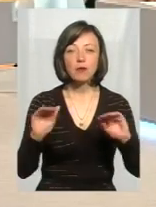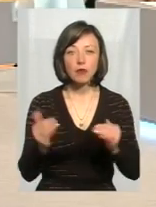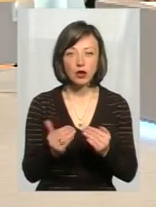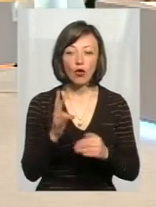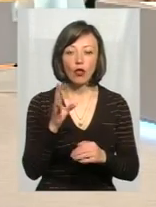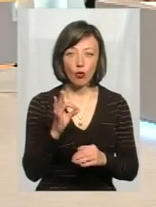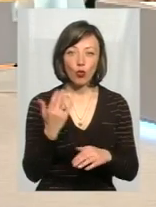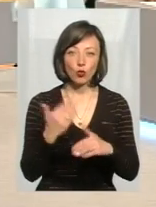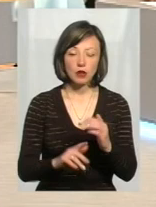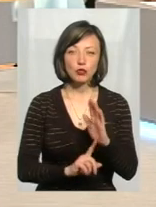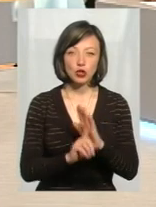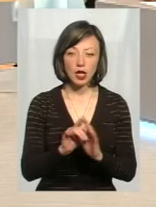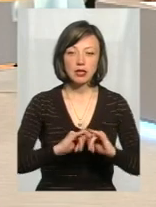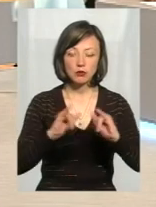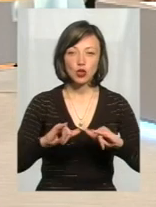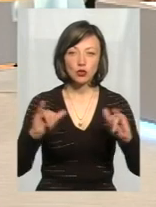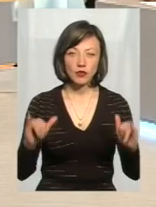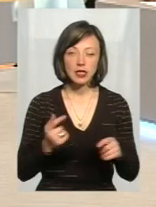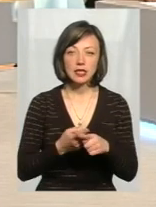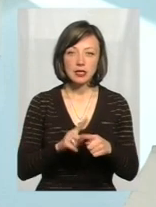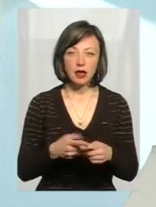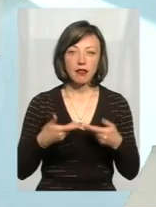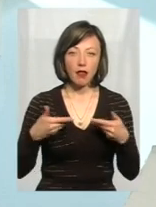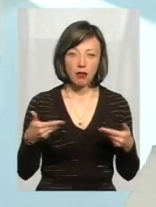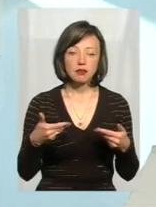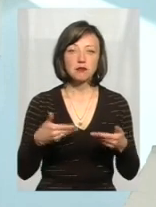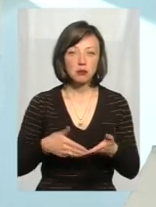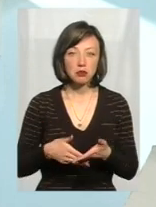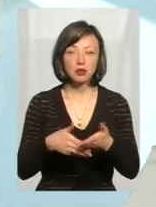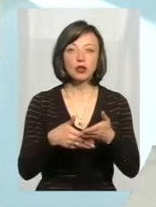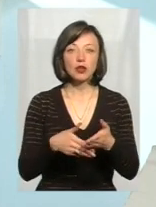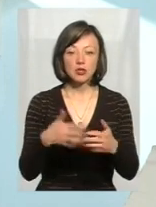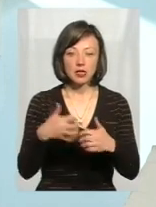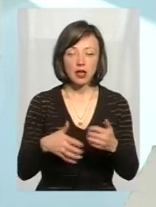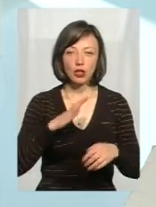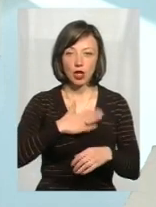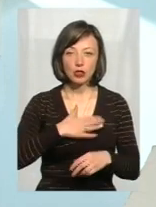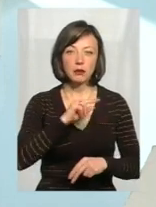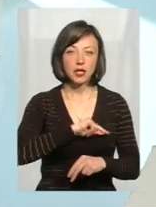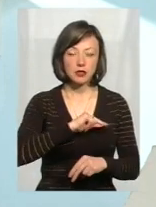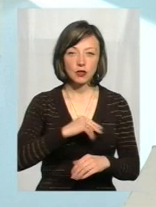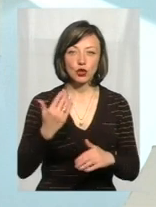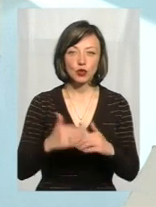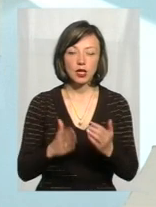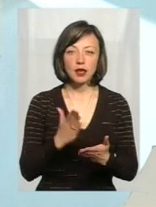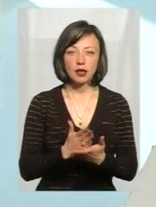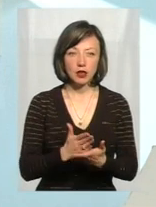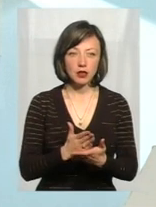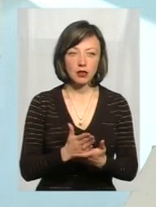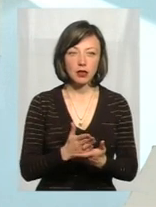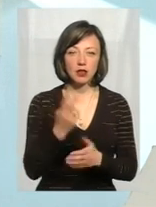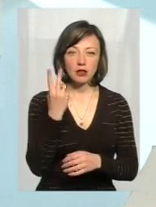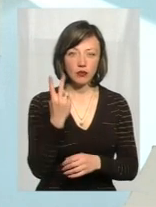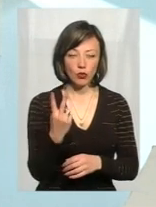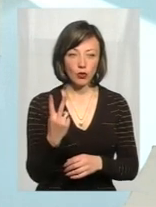починає збільшуватися знову і знову. І це нас спонукало до того, що серед наших працівників вже є двоє